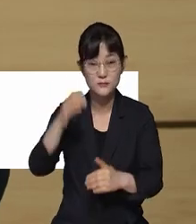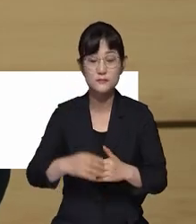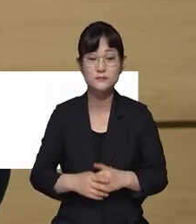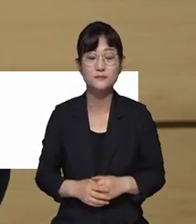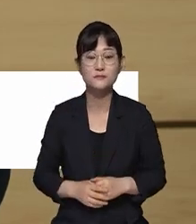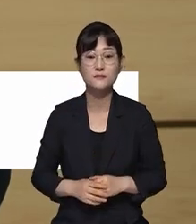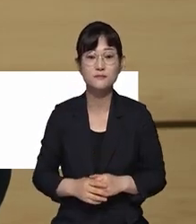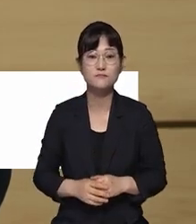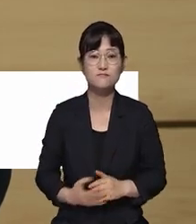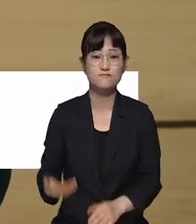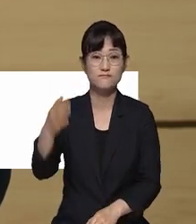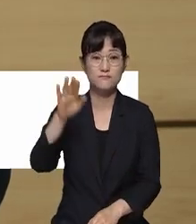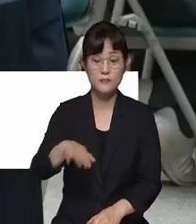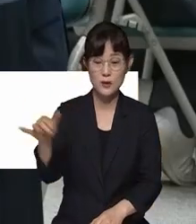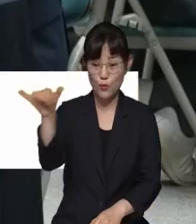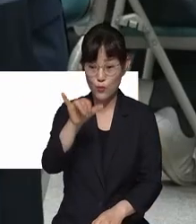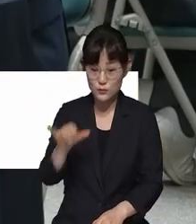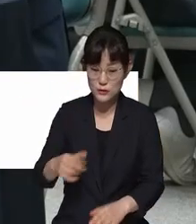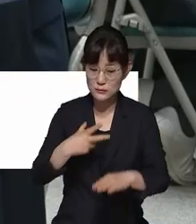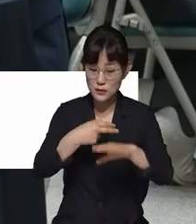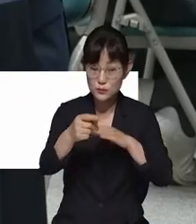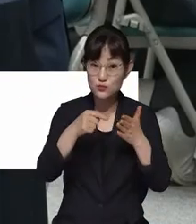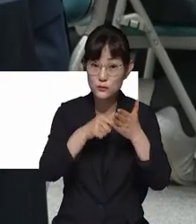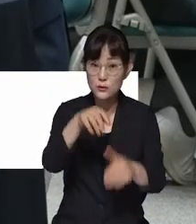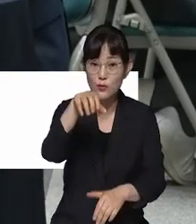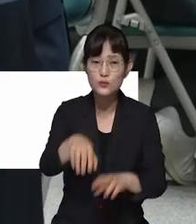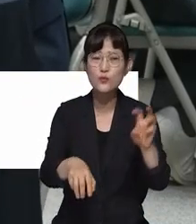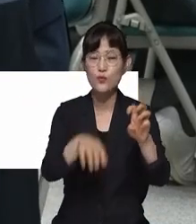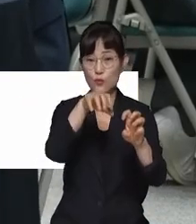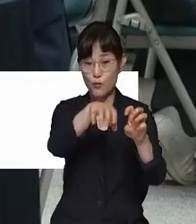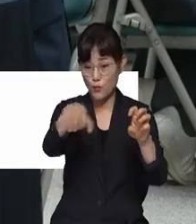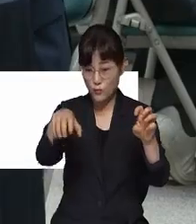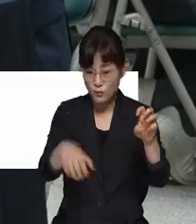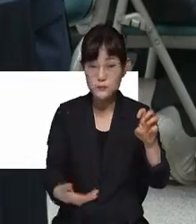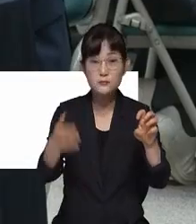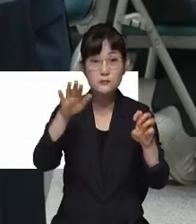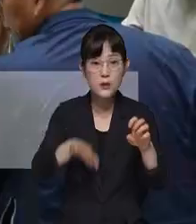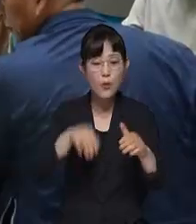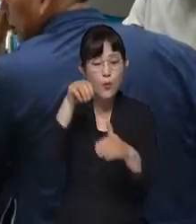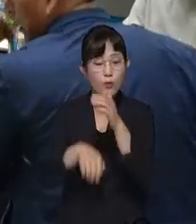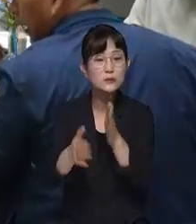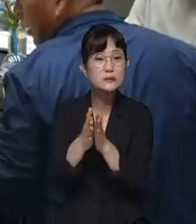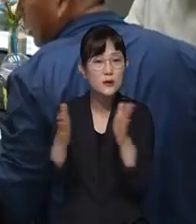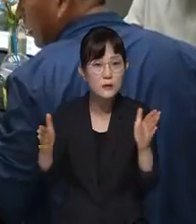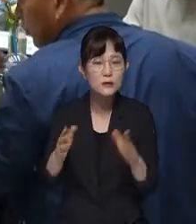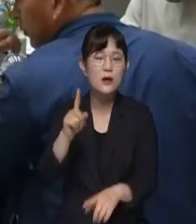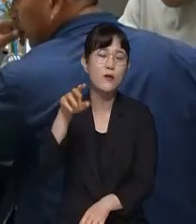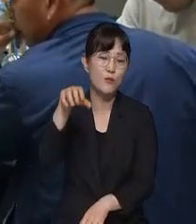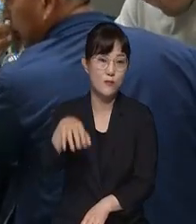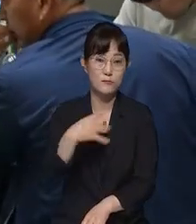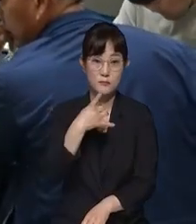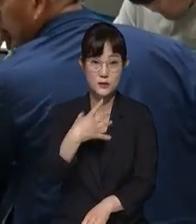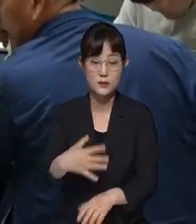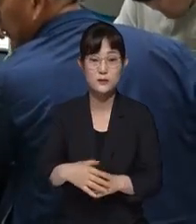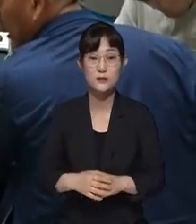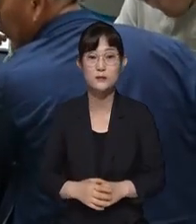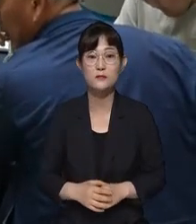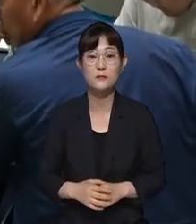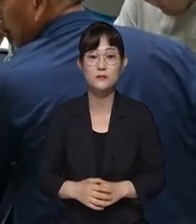예상했습니다. 다만 전국적으로 트램을 추진한 곳이 30곳 가까이 되지만 착공에 들어간 곳은 불과 한